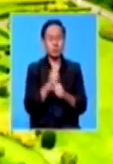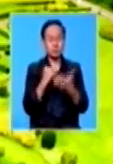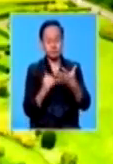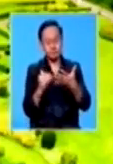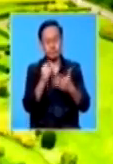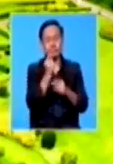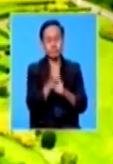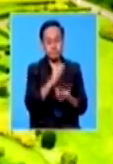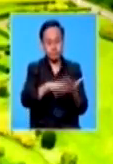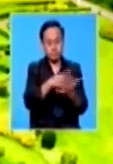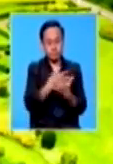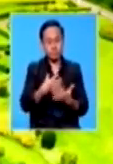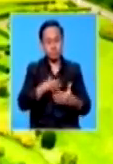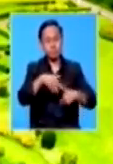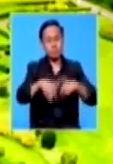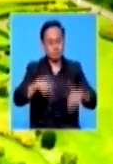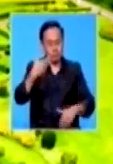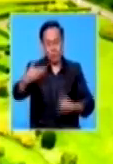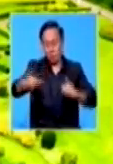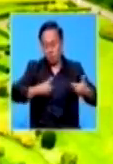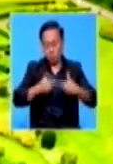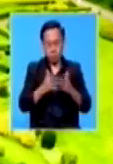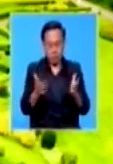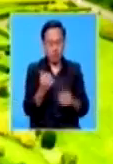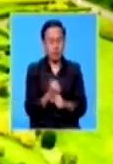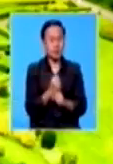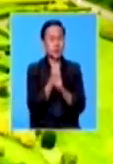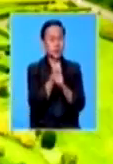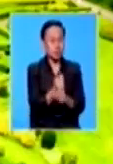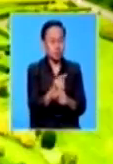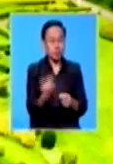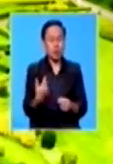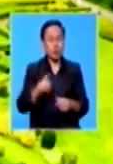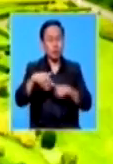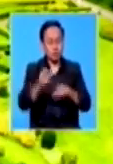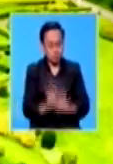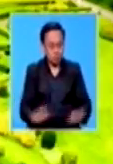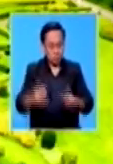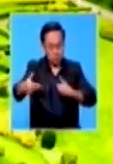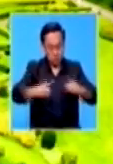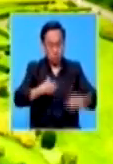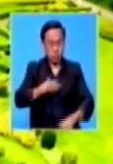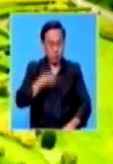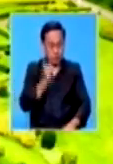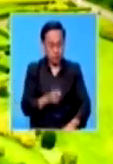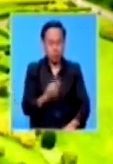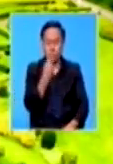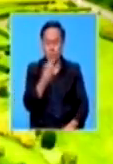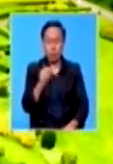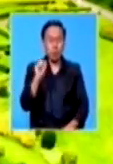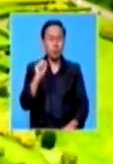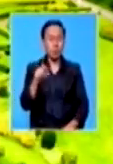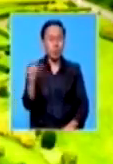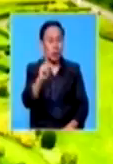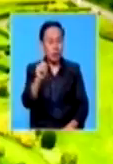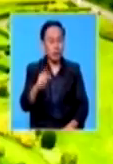อนนะตามความต้องการของประชาชนที่เรียกร้องนะอันนี้เขาเรียกว่าการเสนอความต้องการที่มันถูกช่องทางเข้าใจถึงความเร่งด่วนความจำเป็นนึ